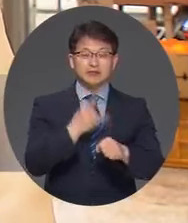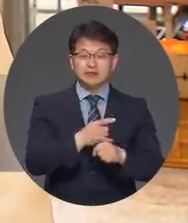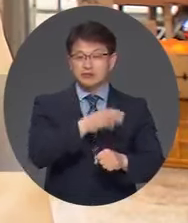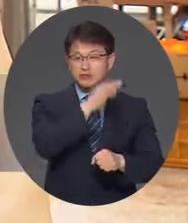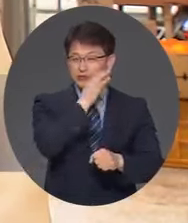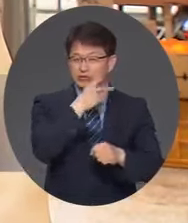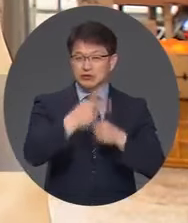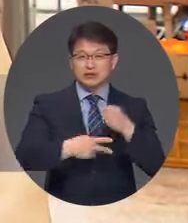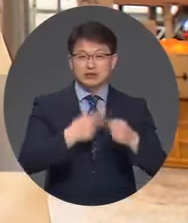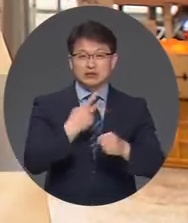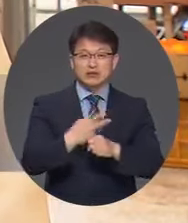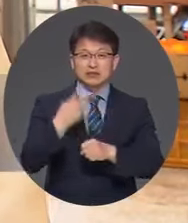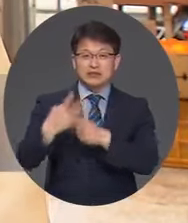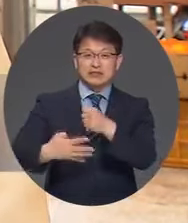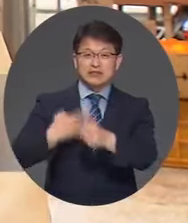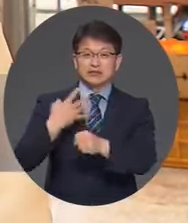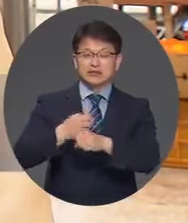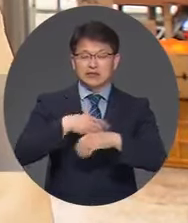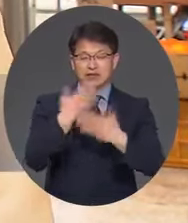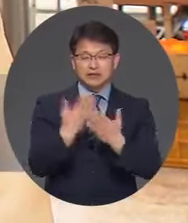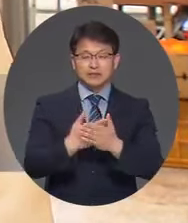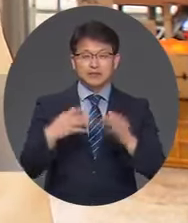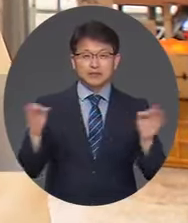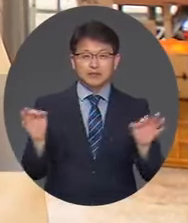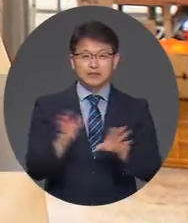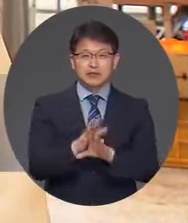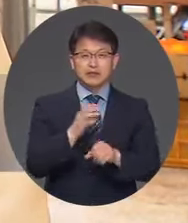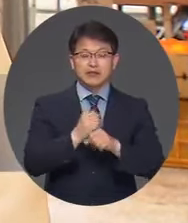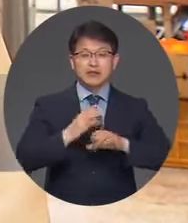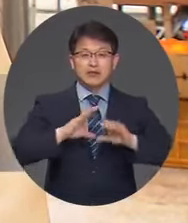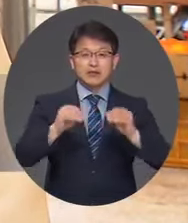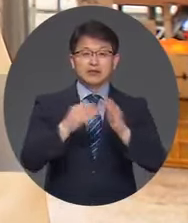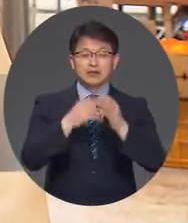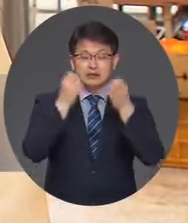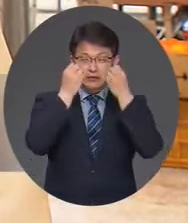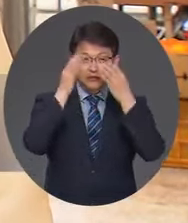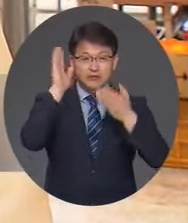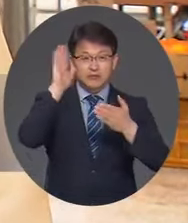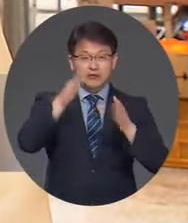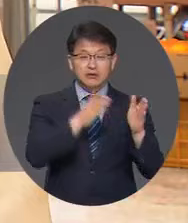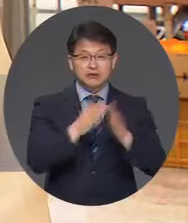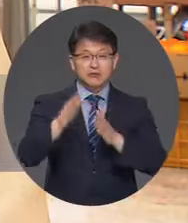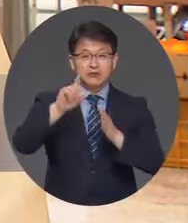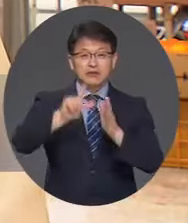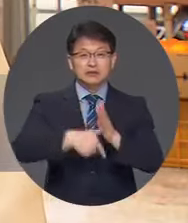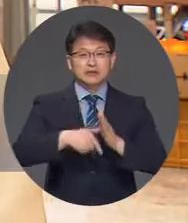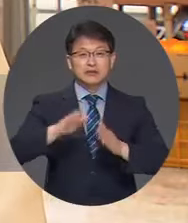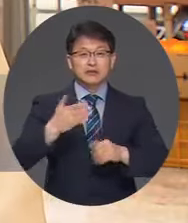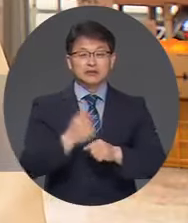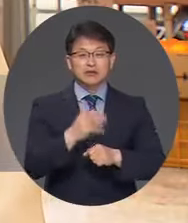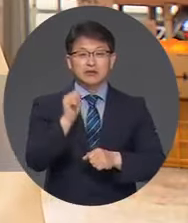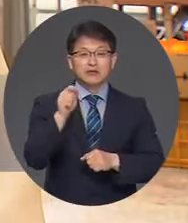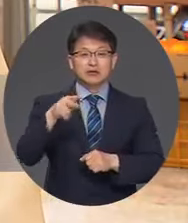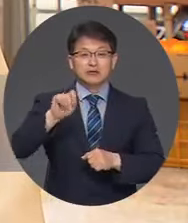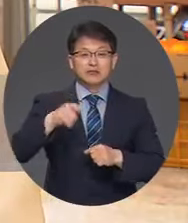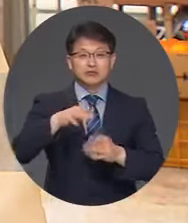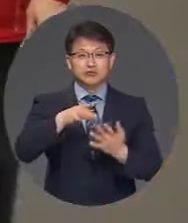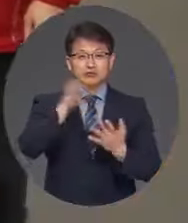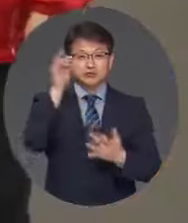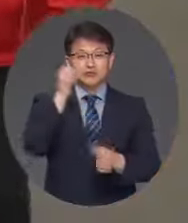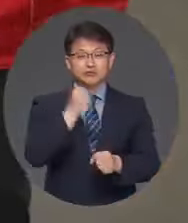부끄러운 2년 4년을 완전히 종결짓고 또 새로운 미래를 준비하는 시간입니다. 제 허성무를